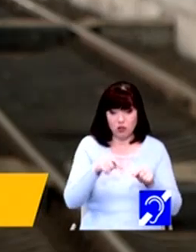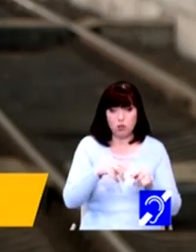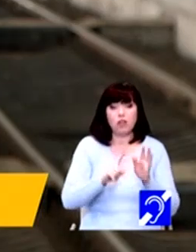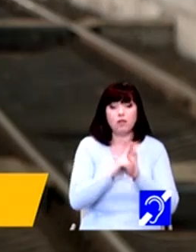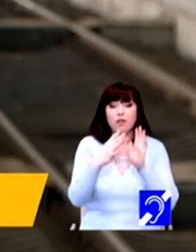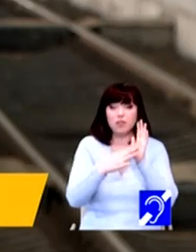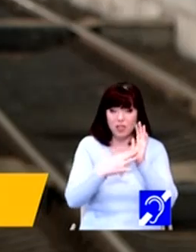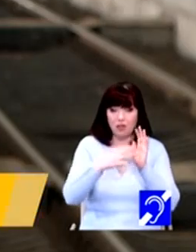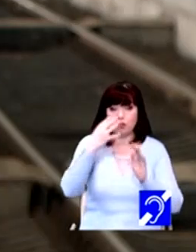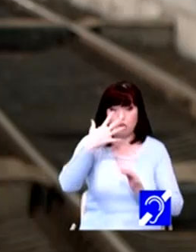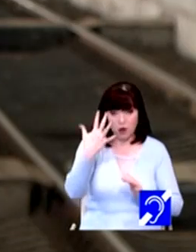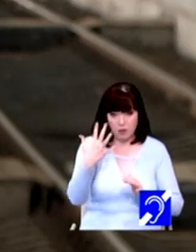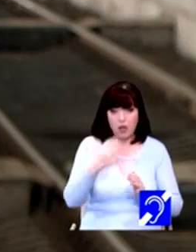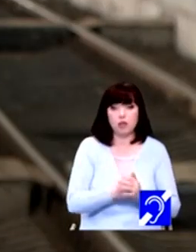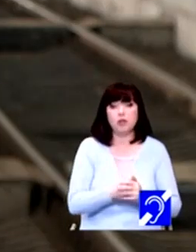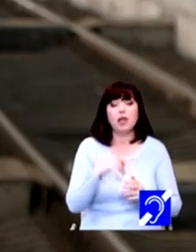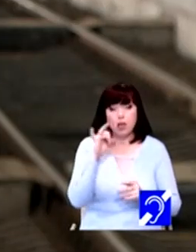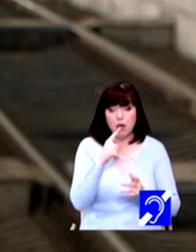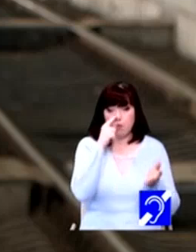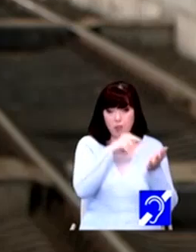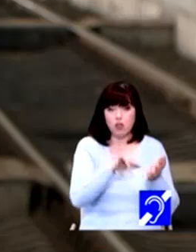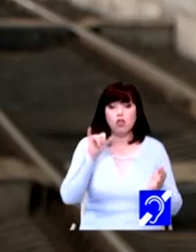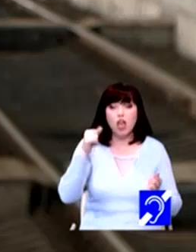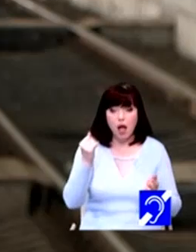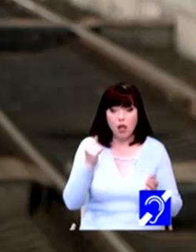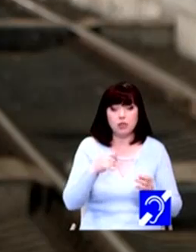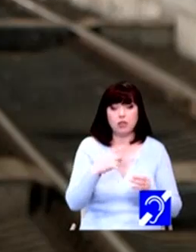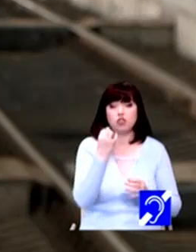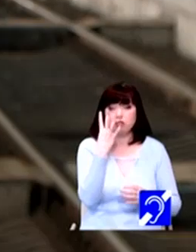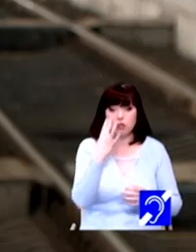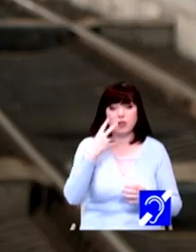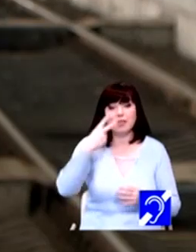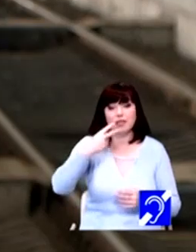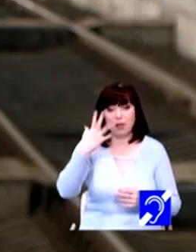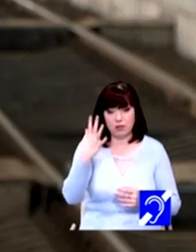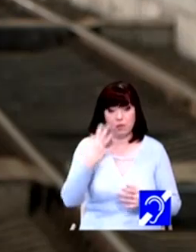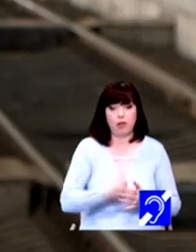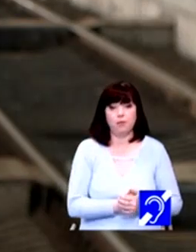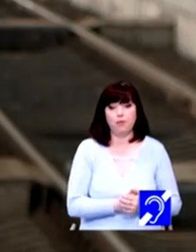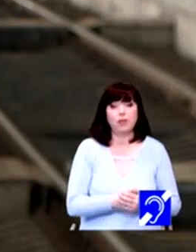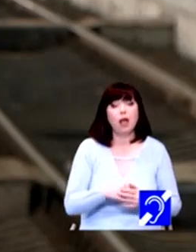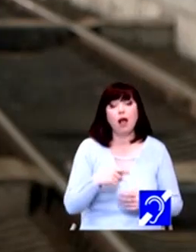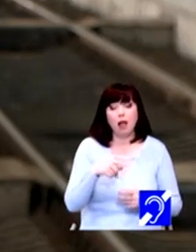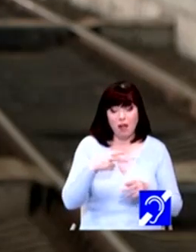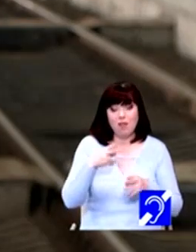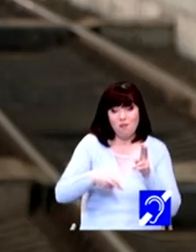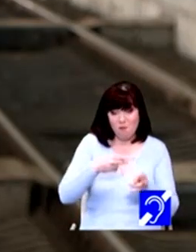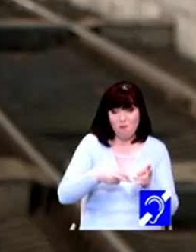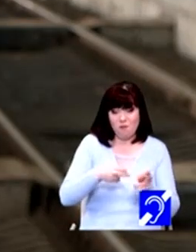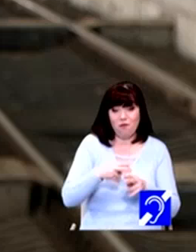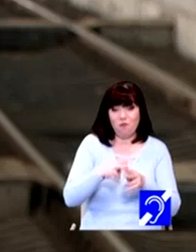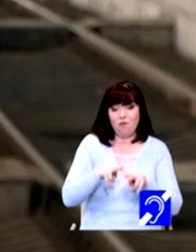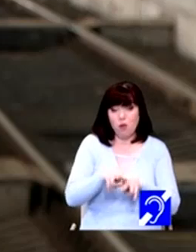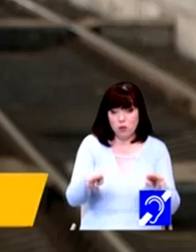ora 9 și 45 de minute și va ajunge la Iași la ora 14 și 24. Calea Ferată a Moldovei anunță